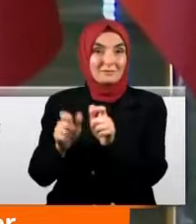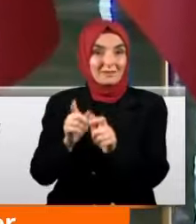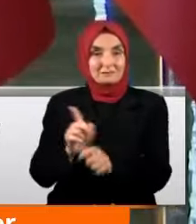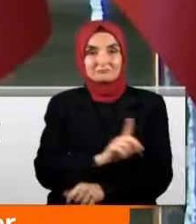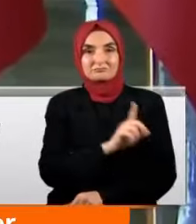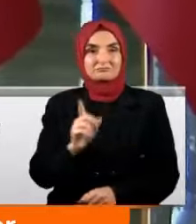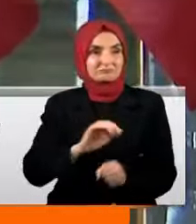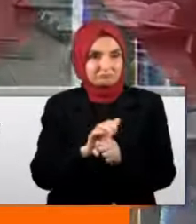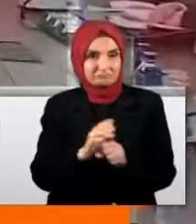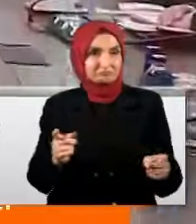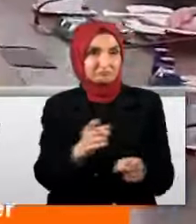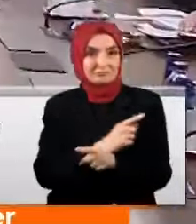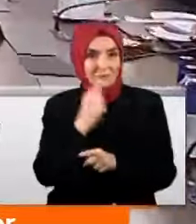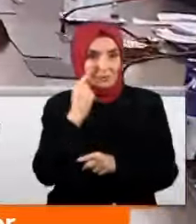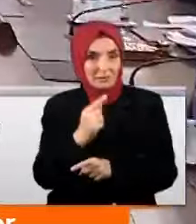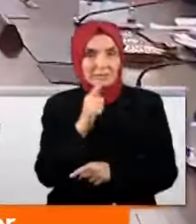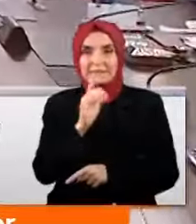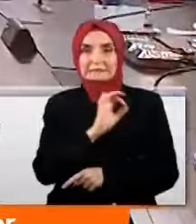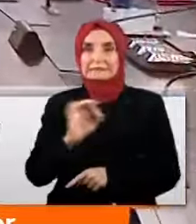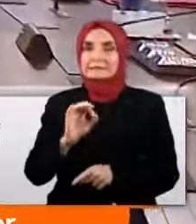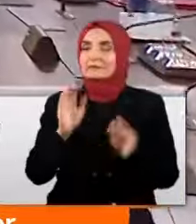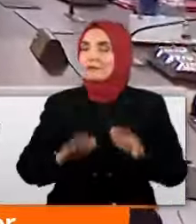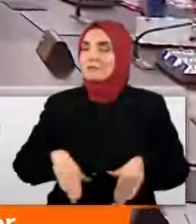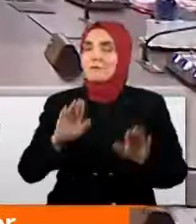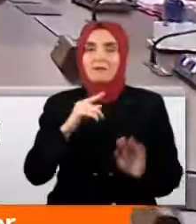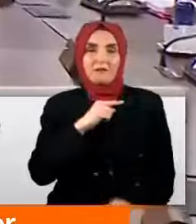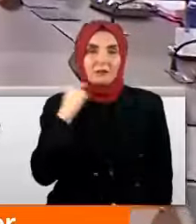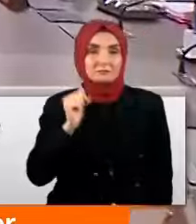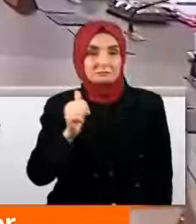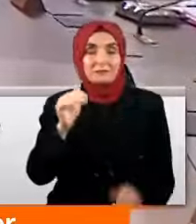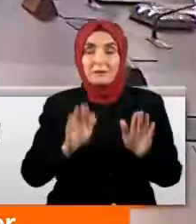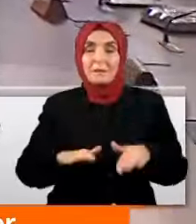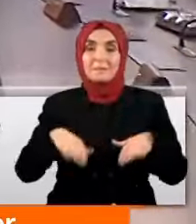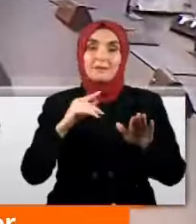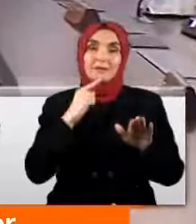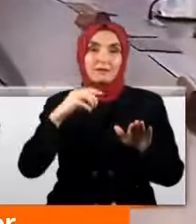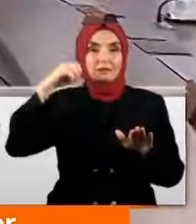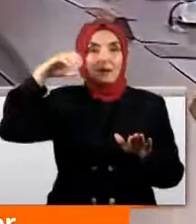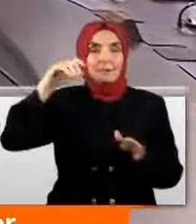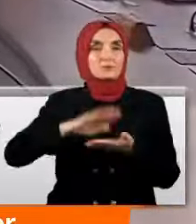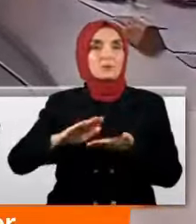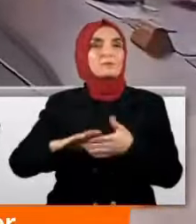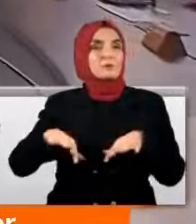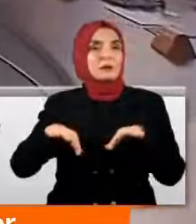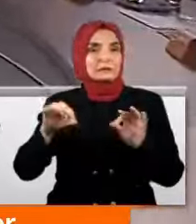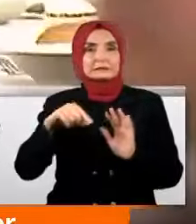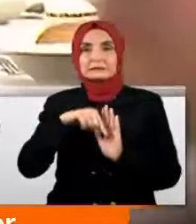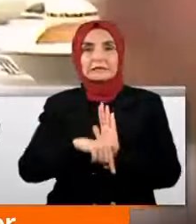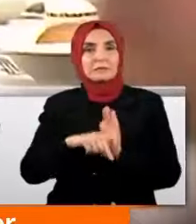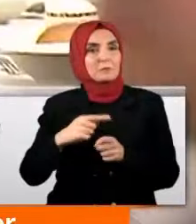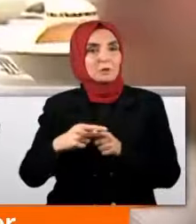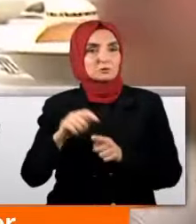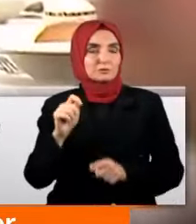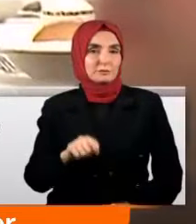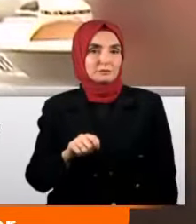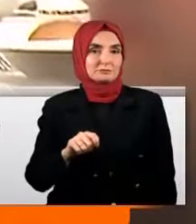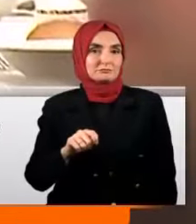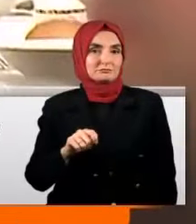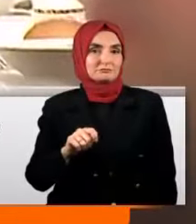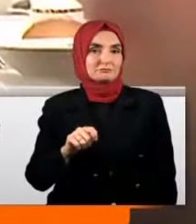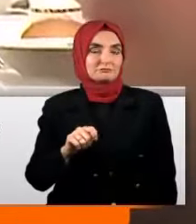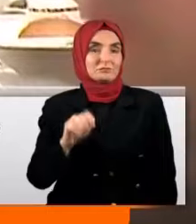asla sessiz kalmadık, kalmayacağız dedi. AK Parti'nin hazırladığı düzenlemenin detaylarını paylaştı. Öğretmenlerimizin